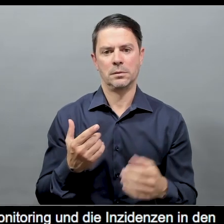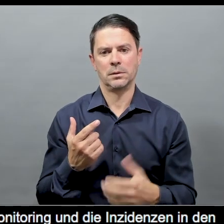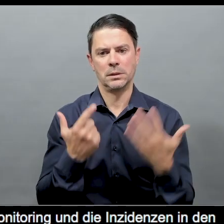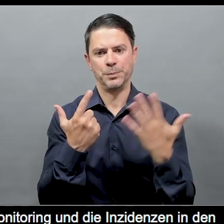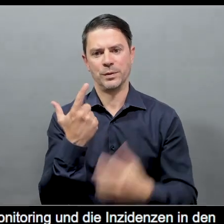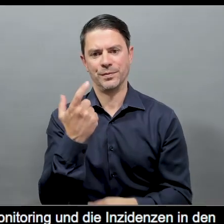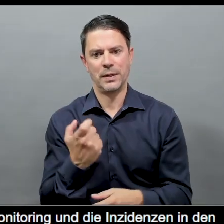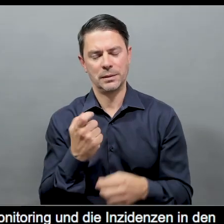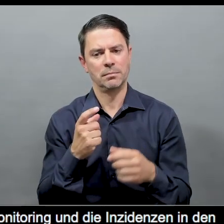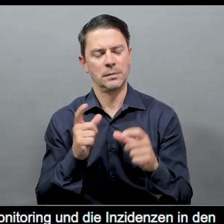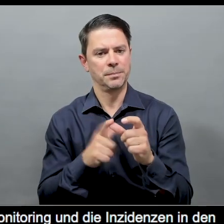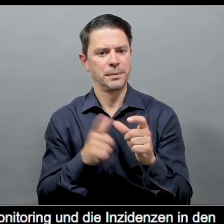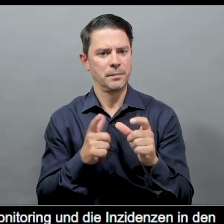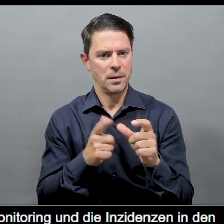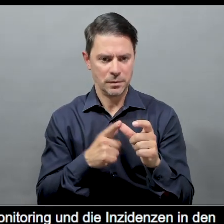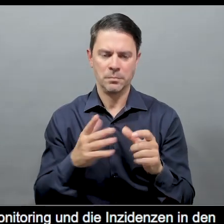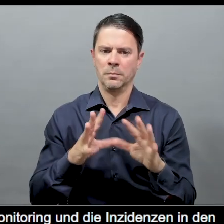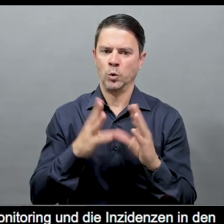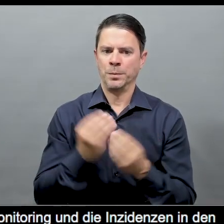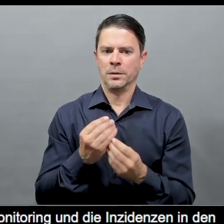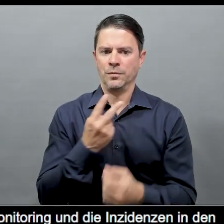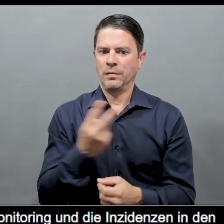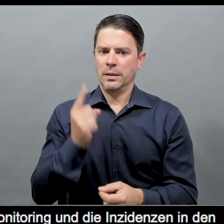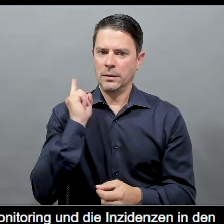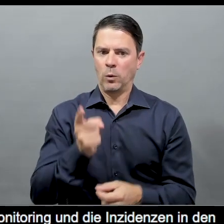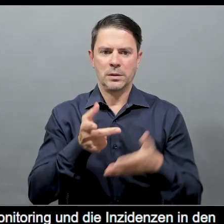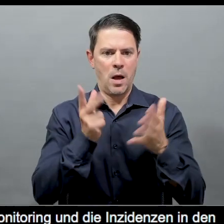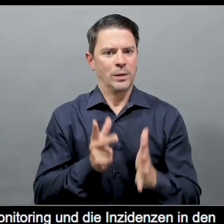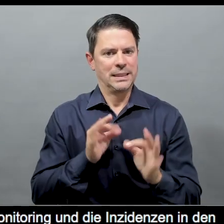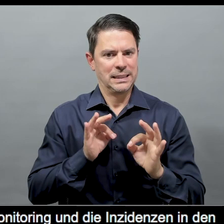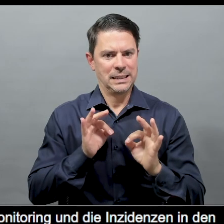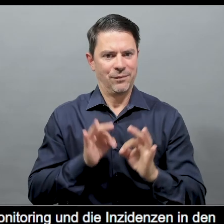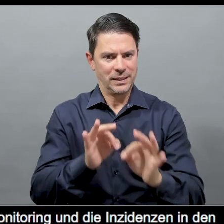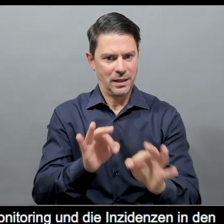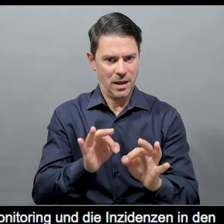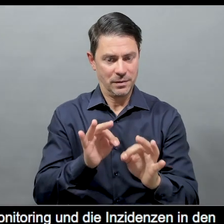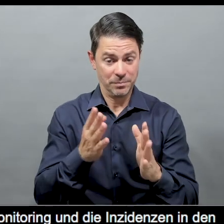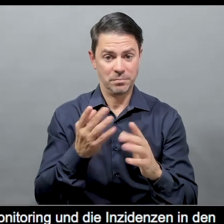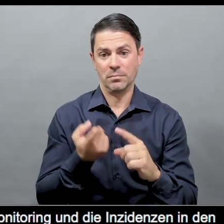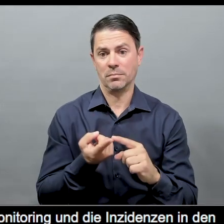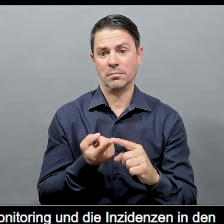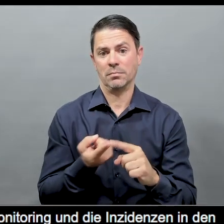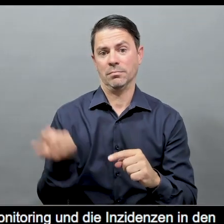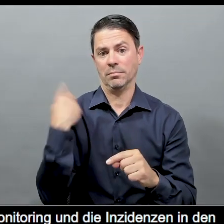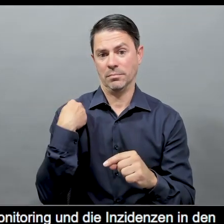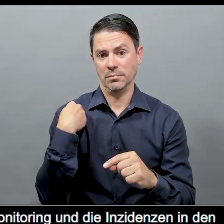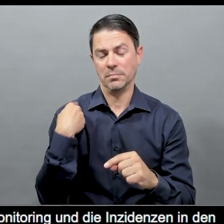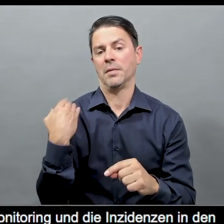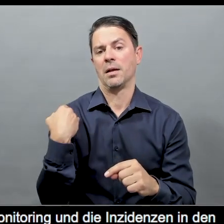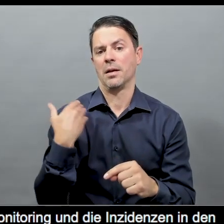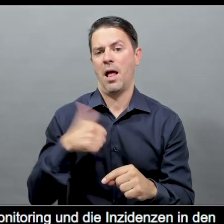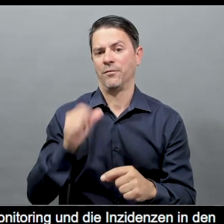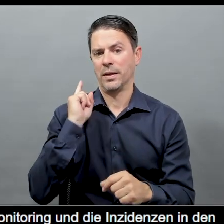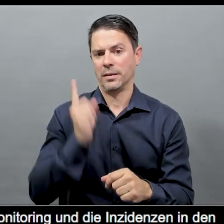Und bei den Intensivstationen ist es angestiegen von 104 letzte Woche auf die 151